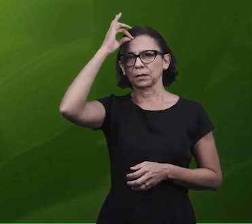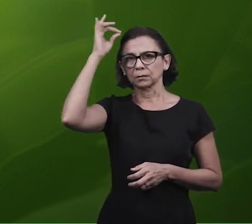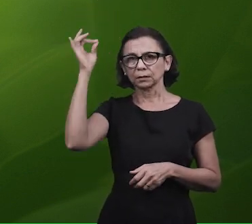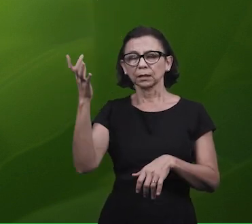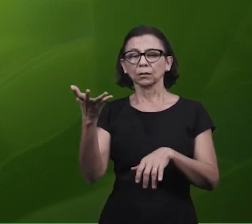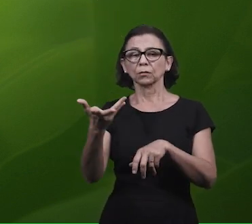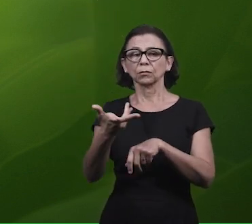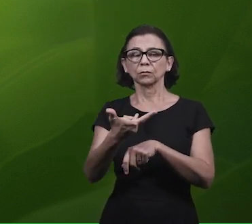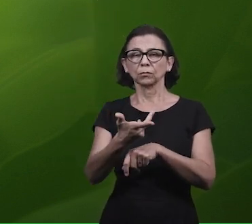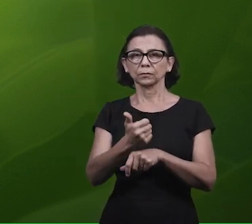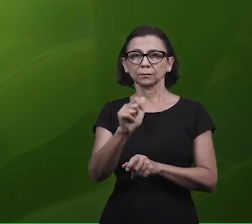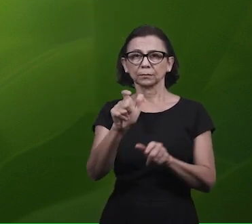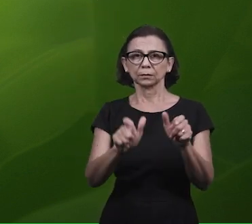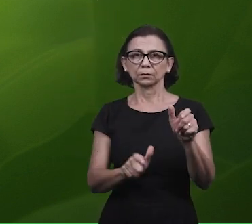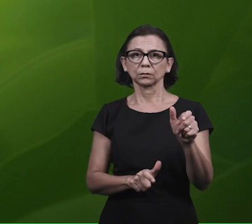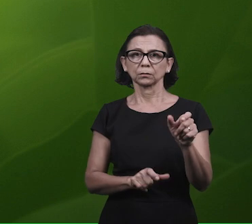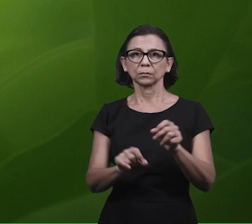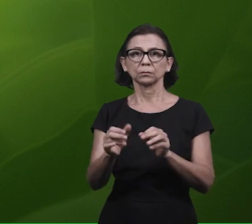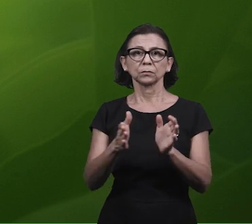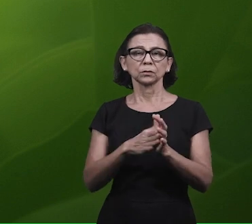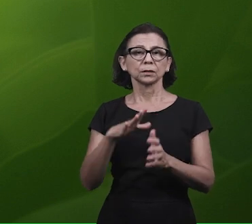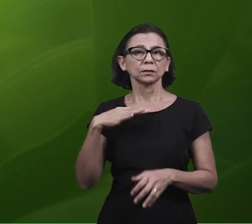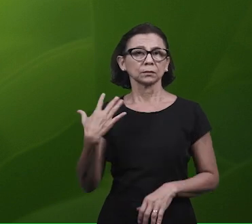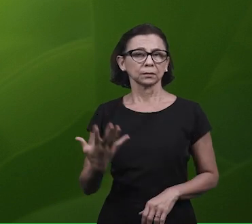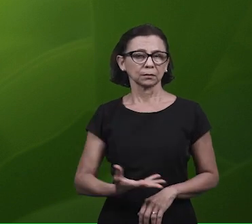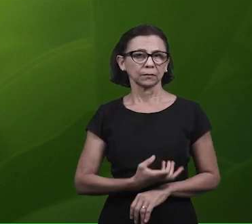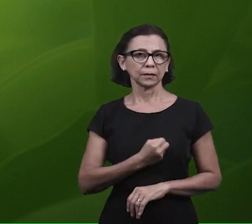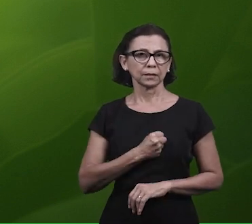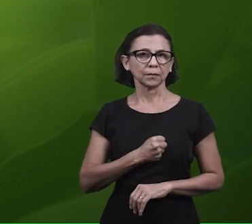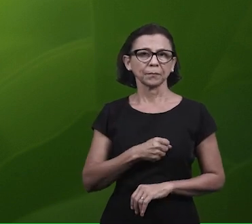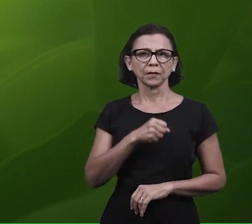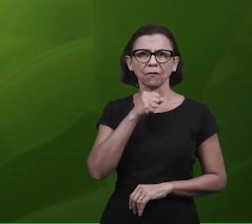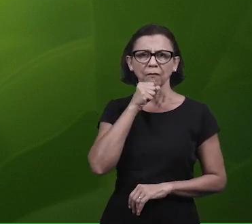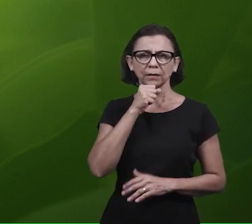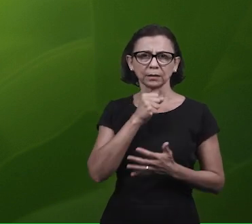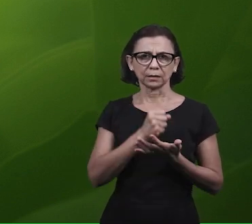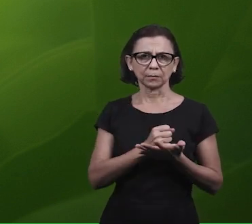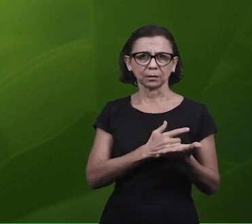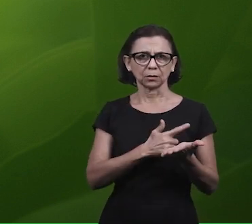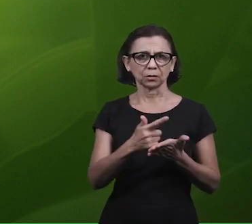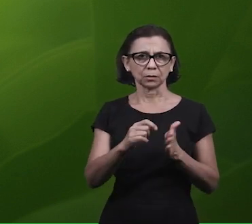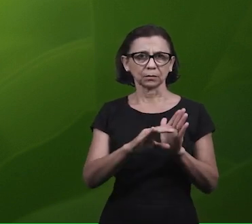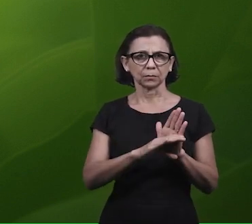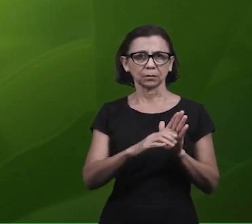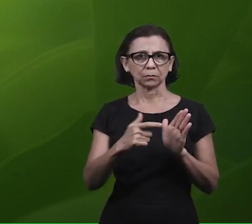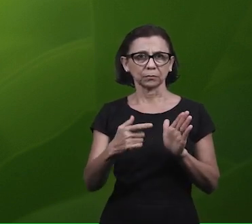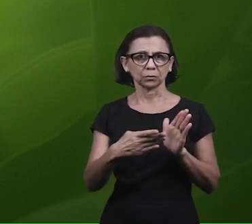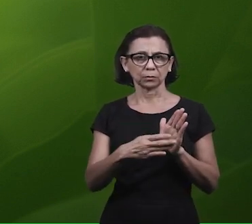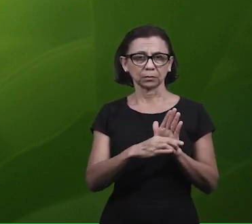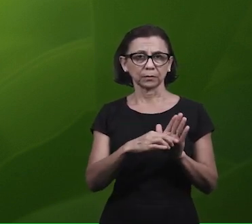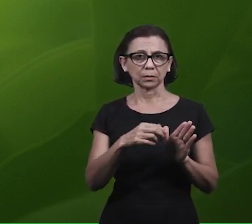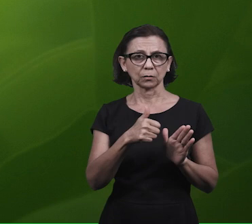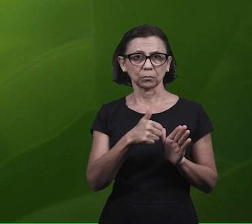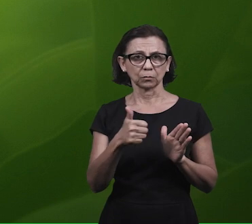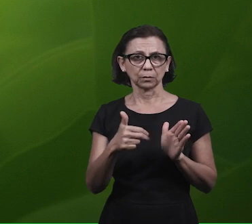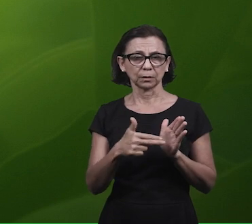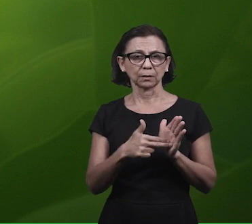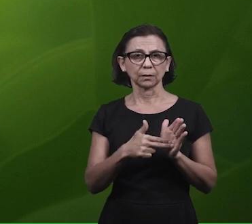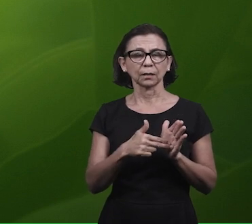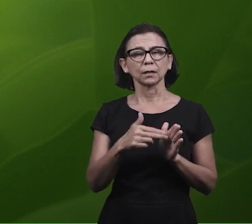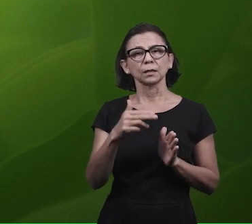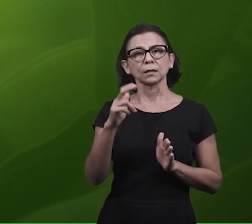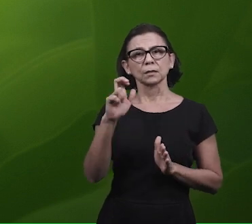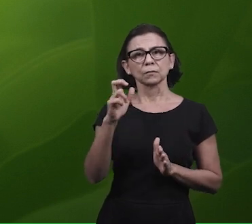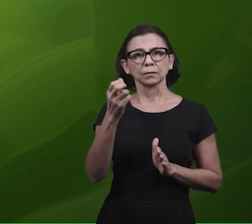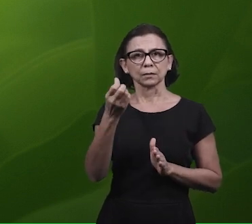avec le but de rechercher l'homme pour son projet de salut. Dans l'Ancien Testament, par exemple, en Genèse